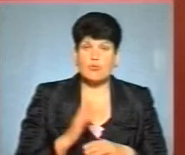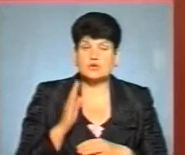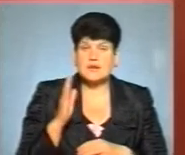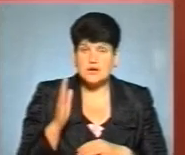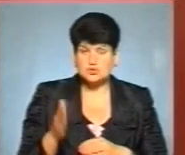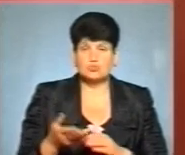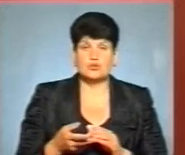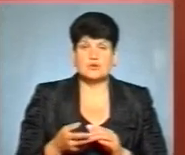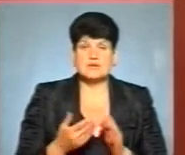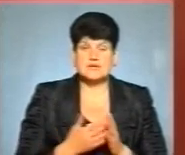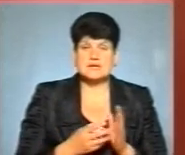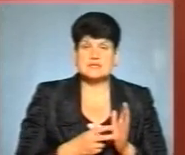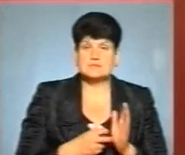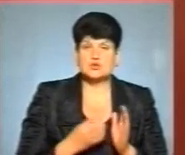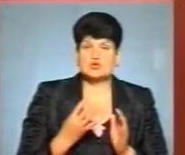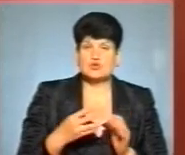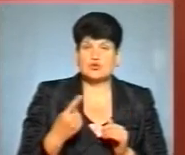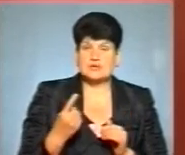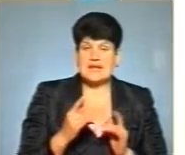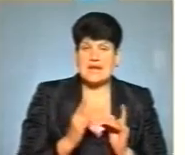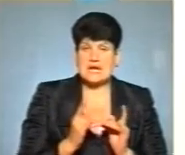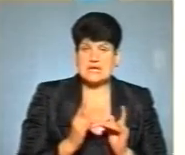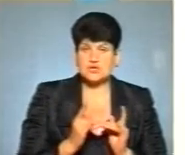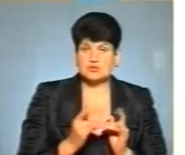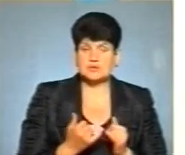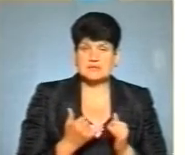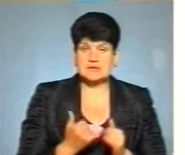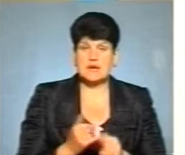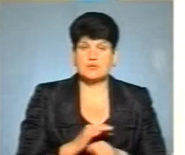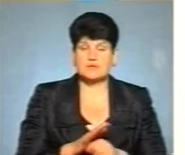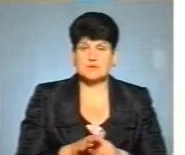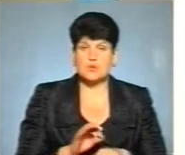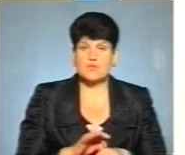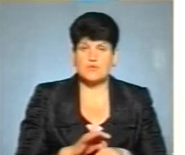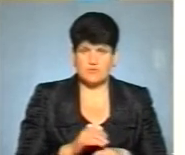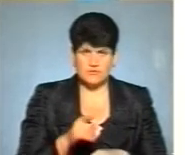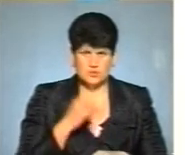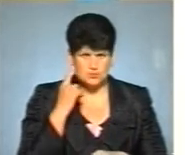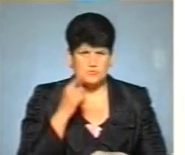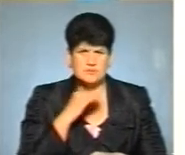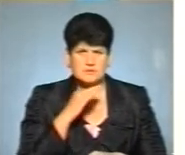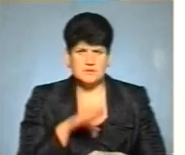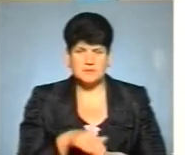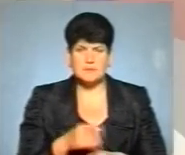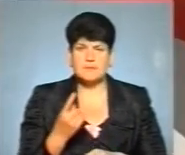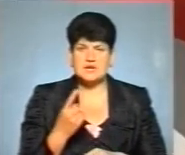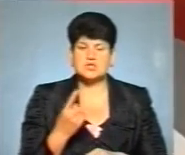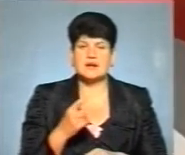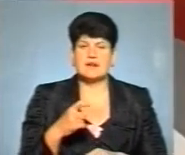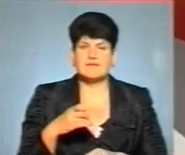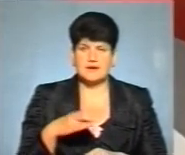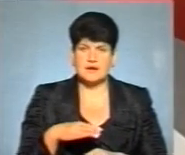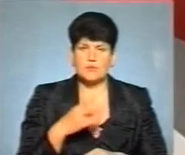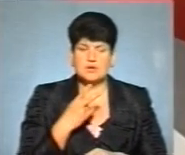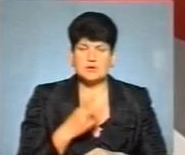є розгорнуто 741 ліжко для ковідівських хворих. Чи вважаєте ви, що достатньо буде цієї? Перша хвиля показала, що ліжка в